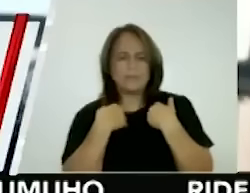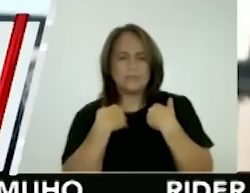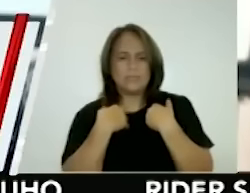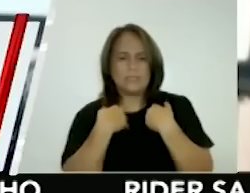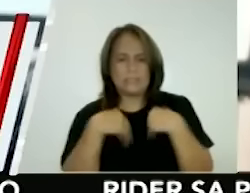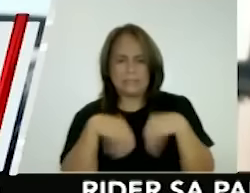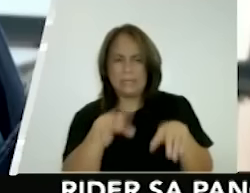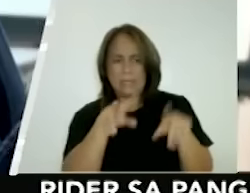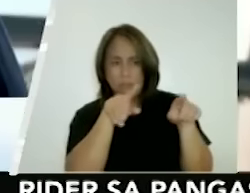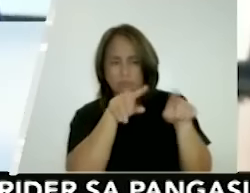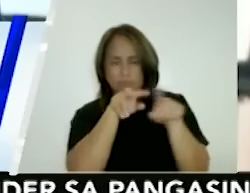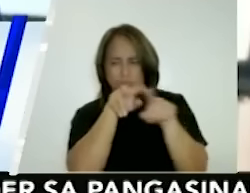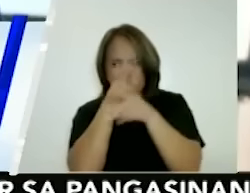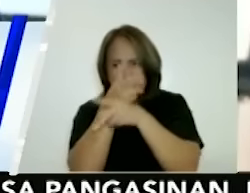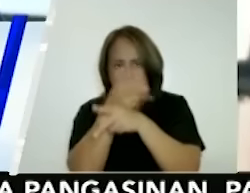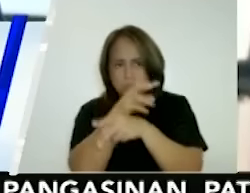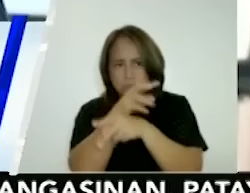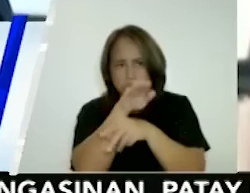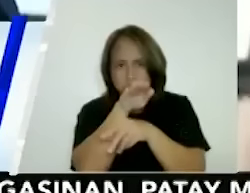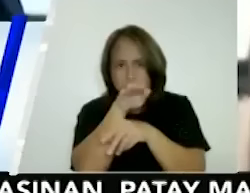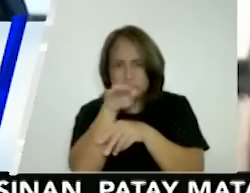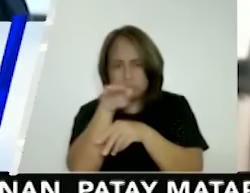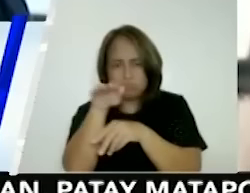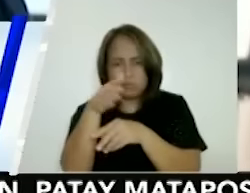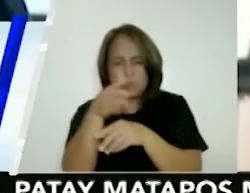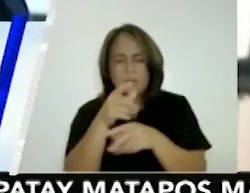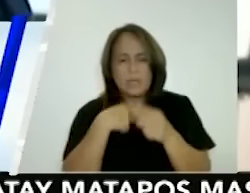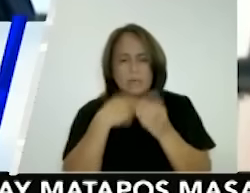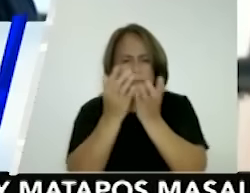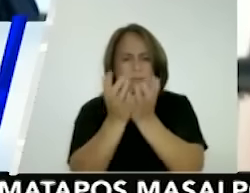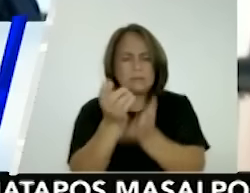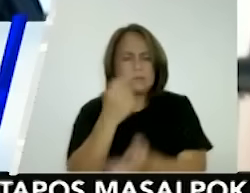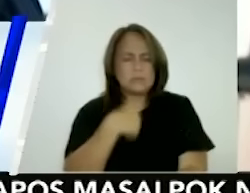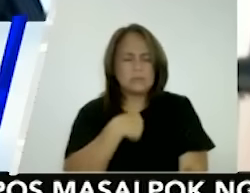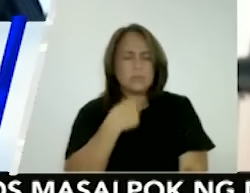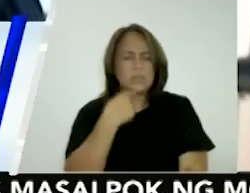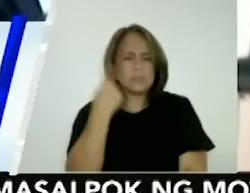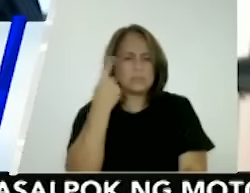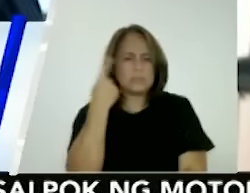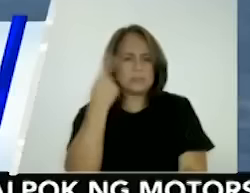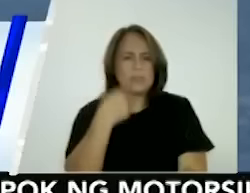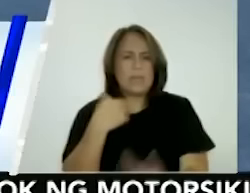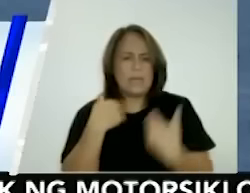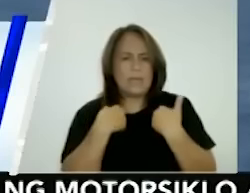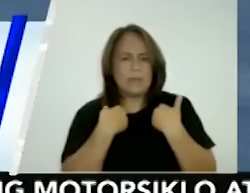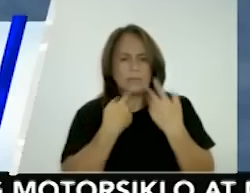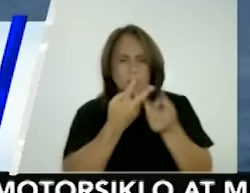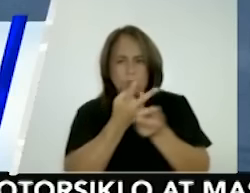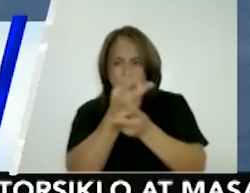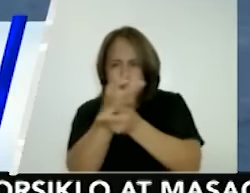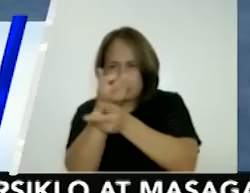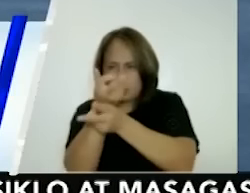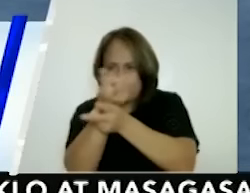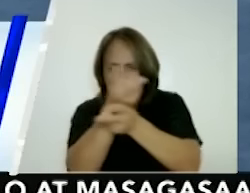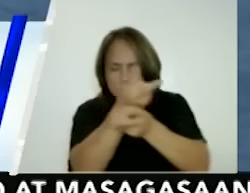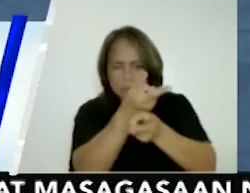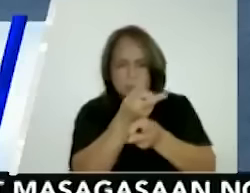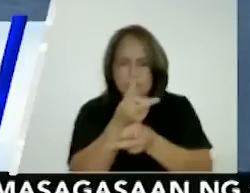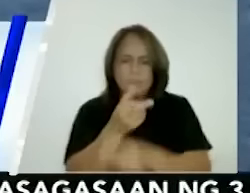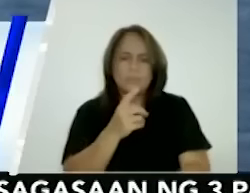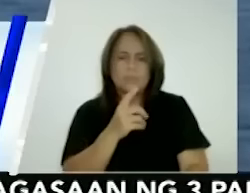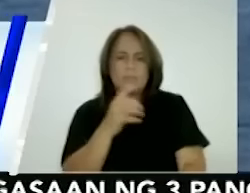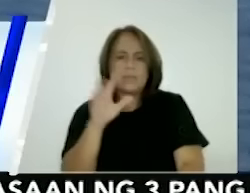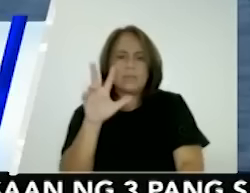and we can consider na nagkakandak sila ng shadowing operations. Sa distansyang 3 nautical